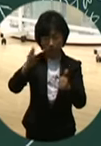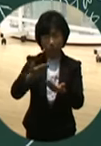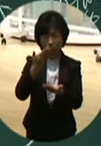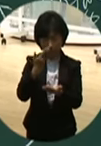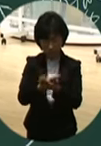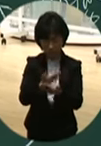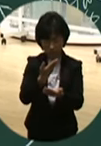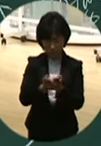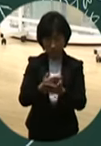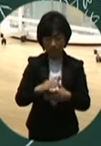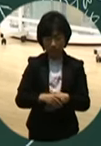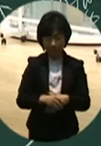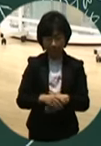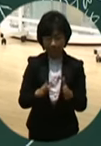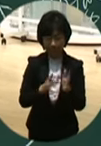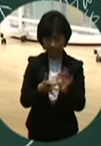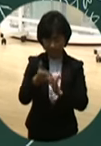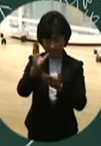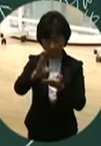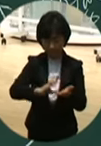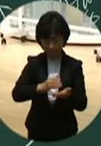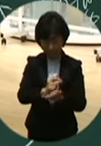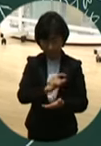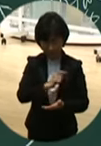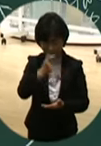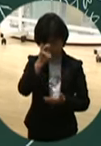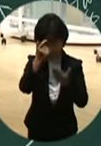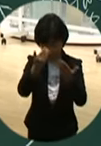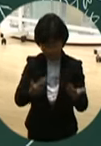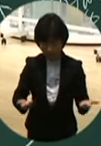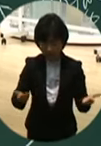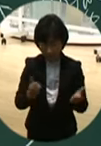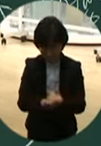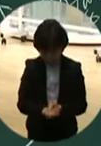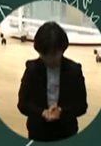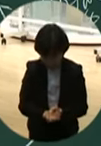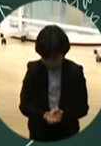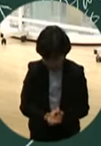of this age as evangelists. 예수 그리스도 이름으로 기도하옵나이다. Pray in Jesus Christ's name. 아멘.